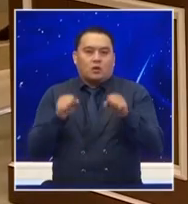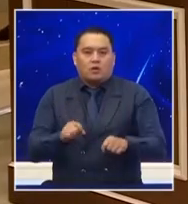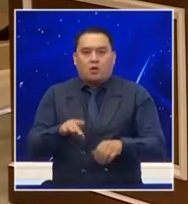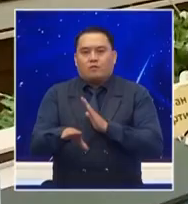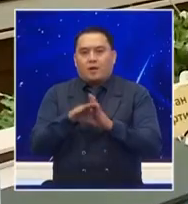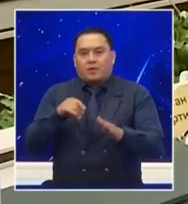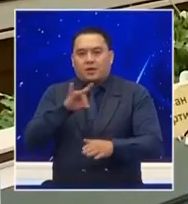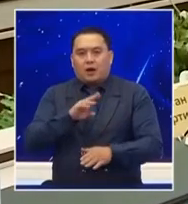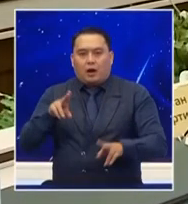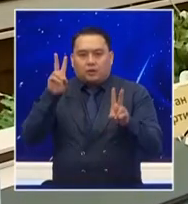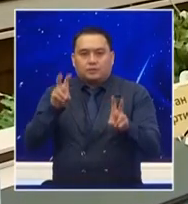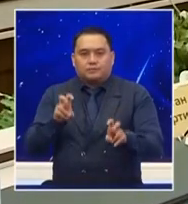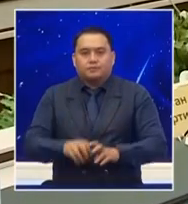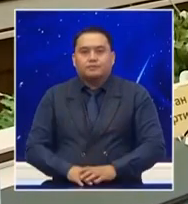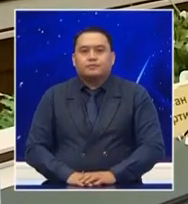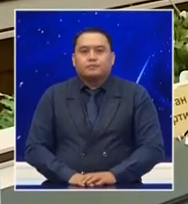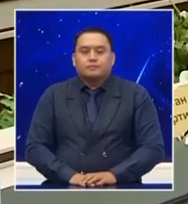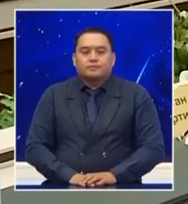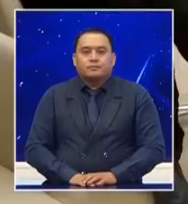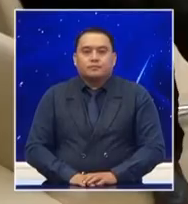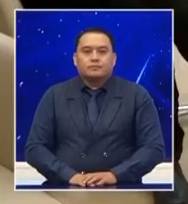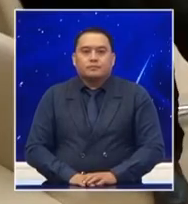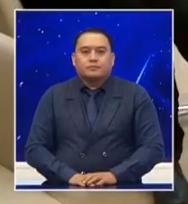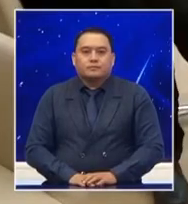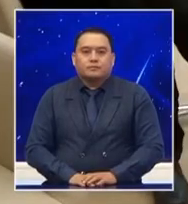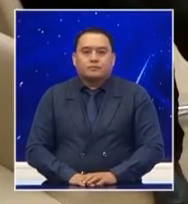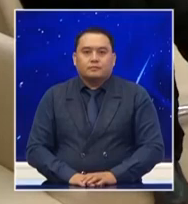о выборах в Республике Казахстан.